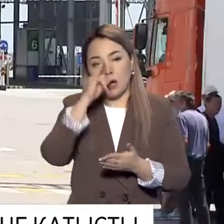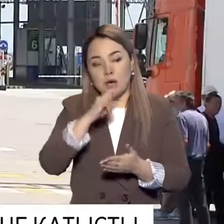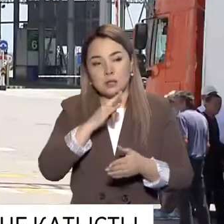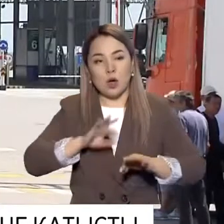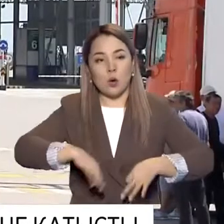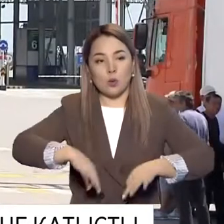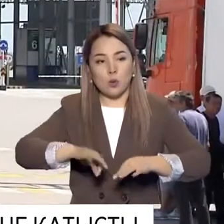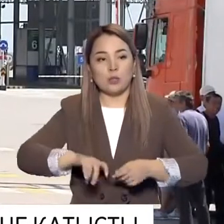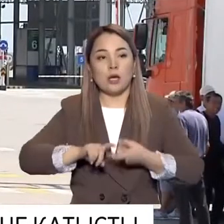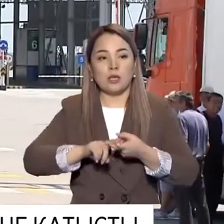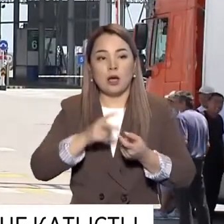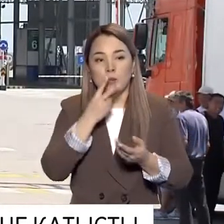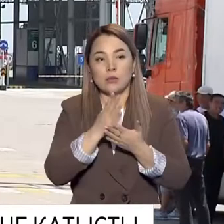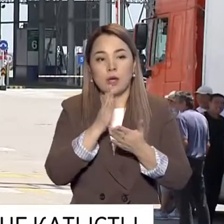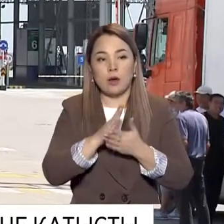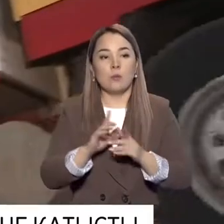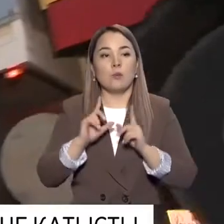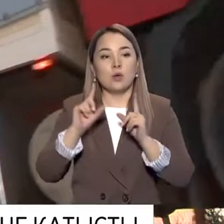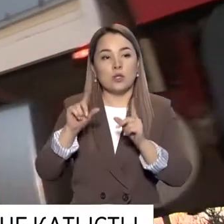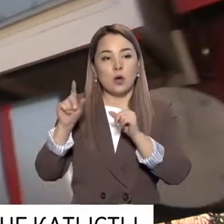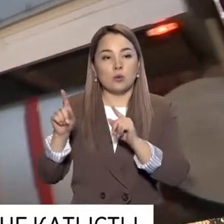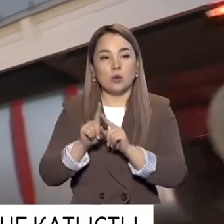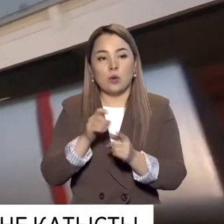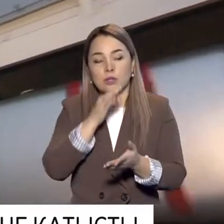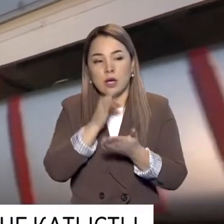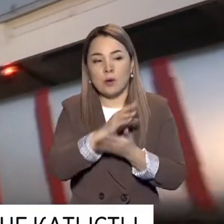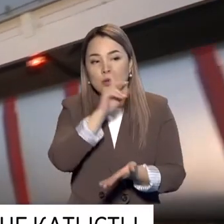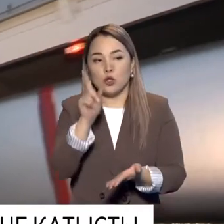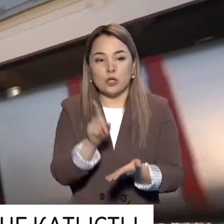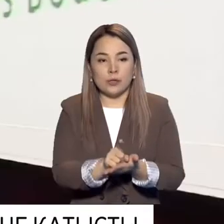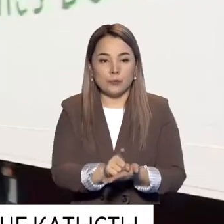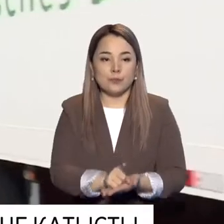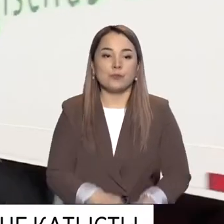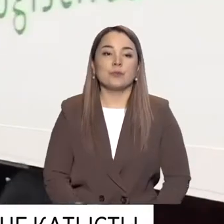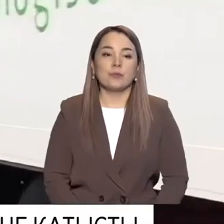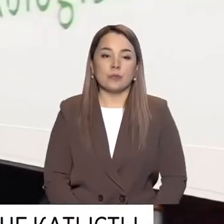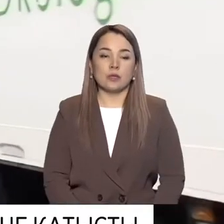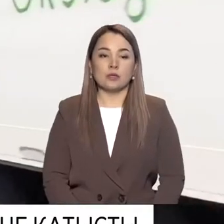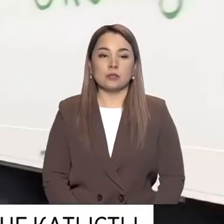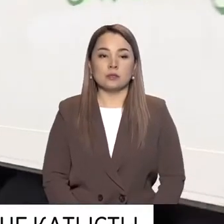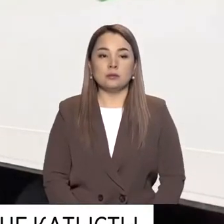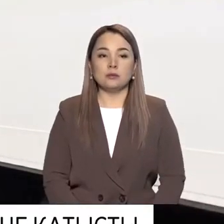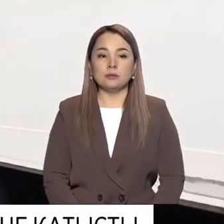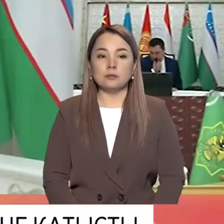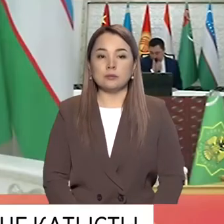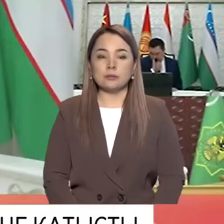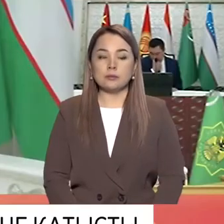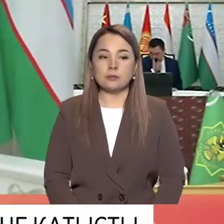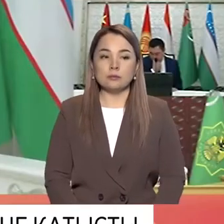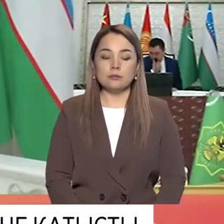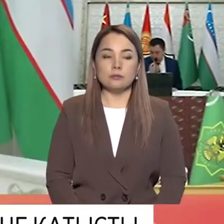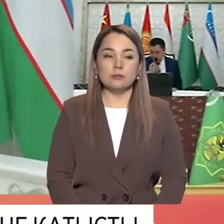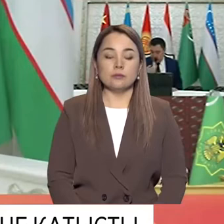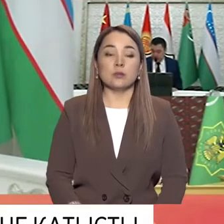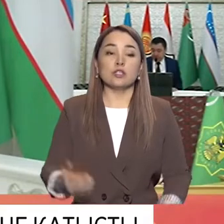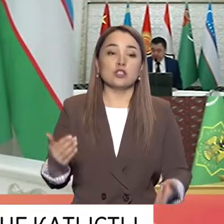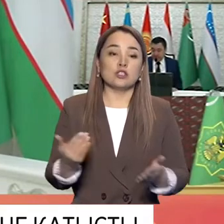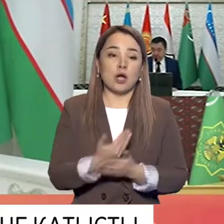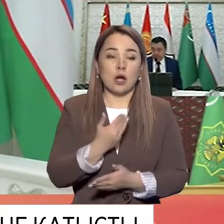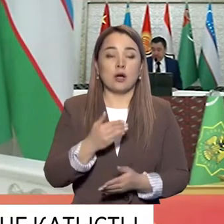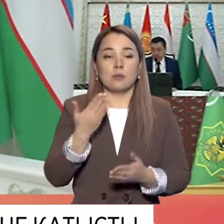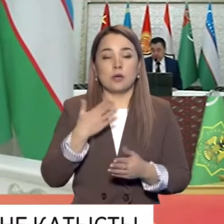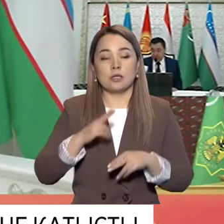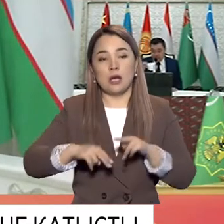көлік транзиттік маршруттарды әр тараптандыруға мүдделі. Через запуск новых сухопутных коридоров. Жаңа